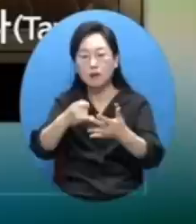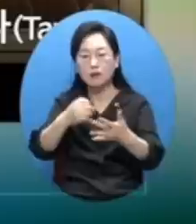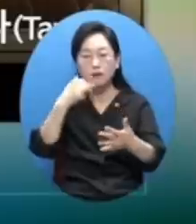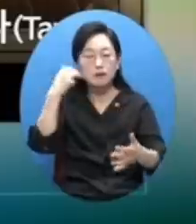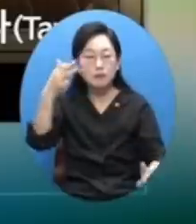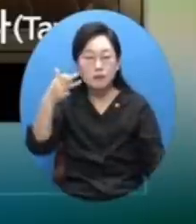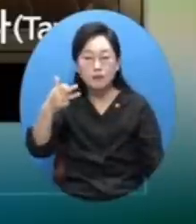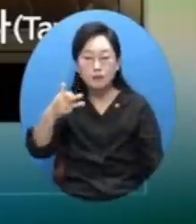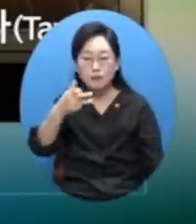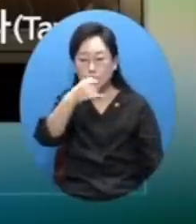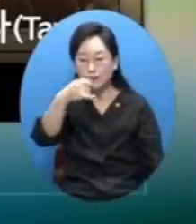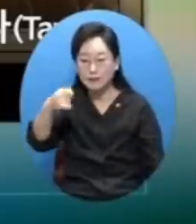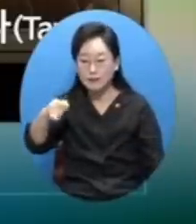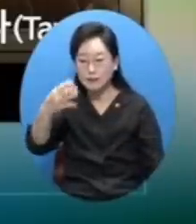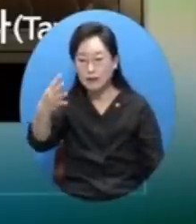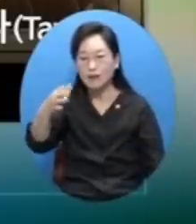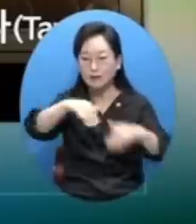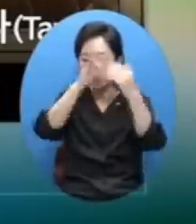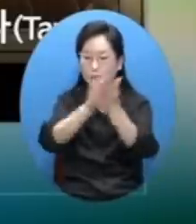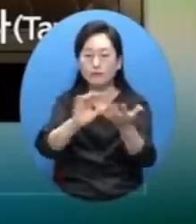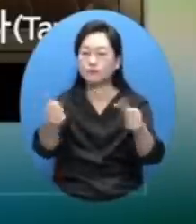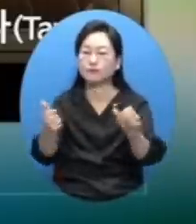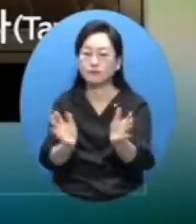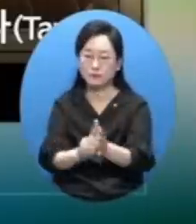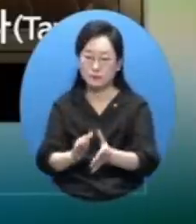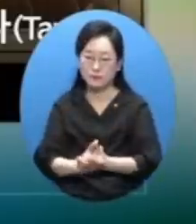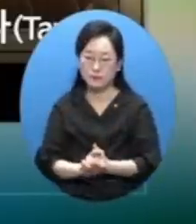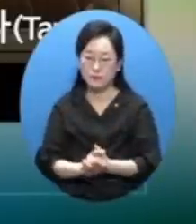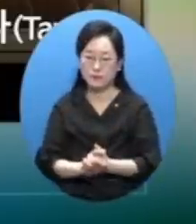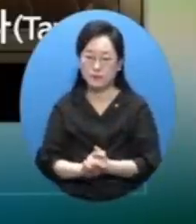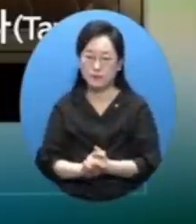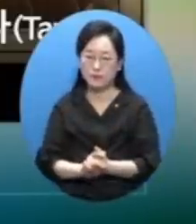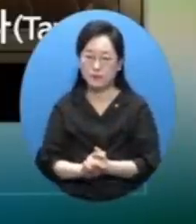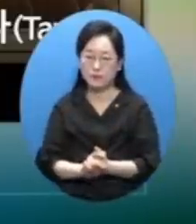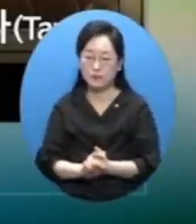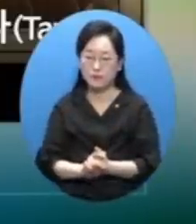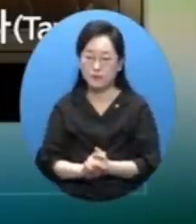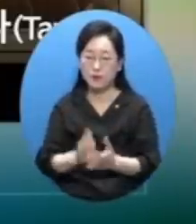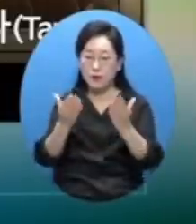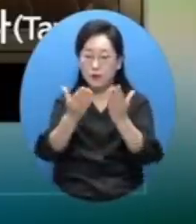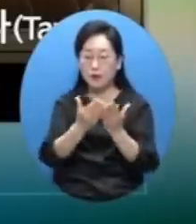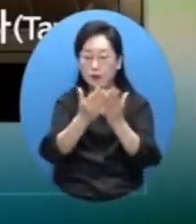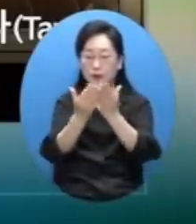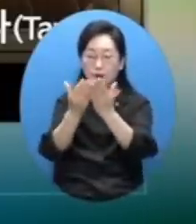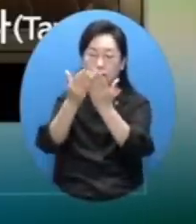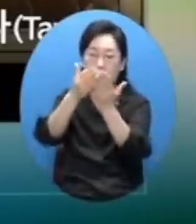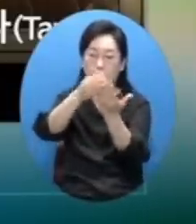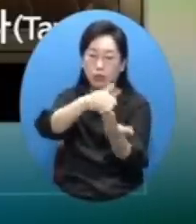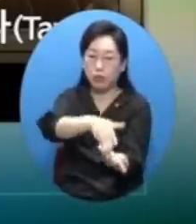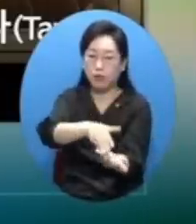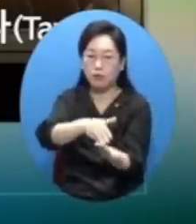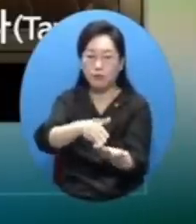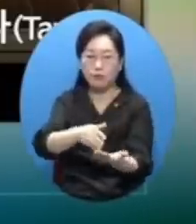된 타니타리타 목숨을 잃었습니다 이 배가 가라앉았다는